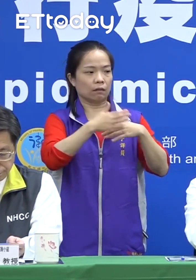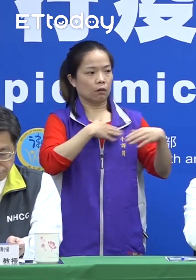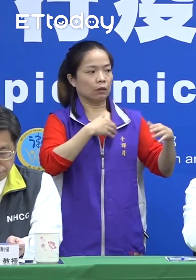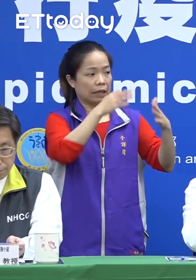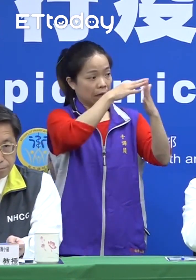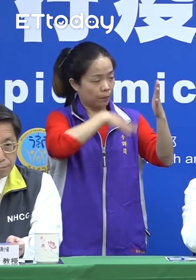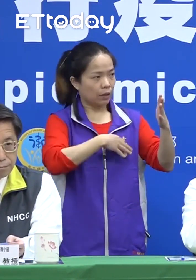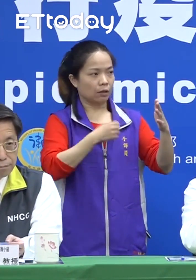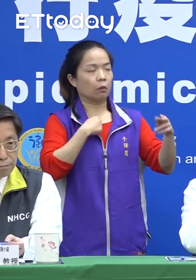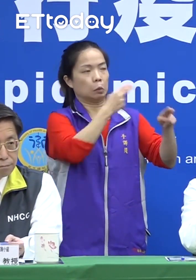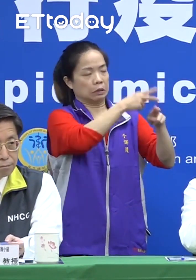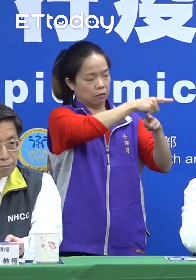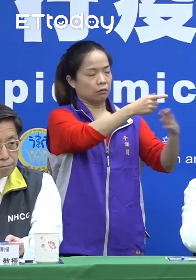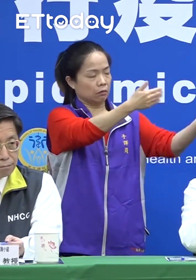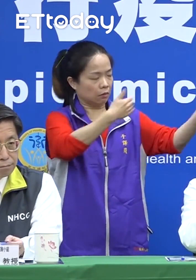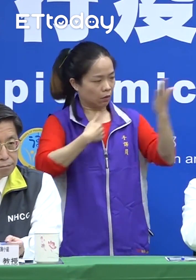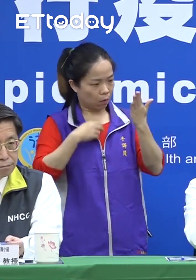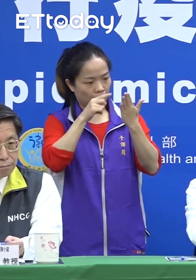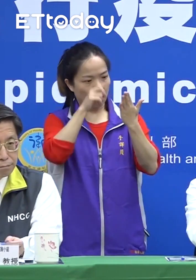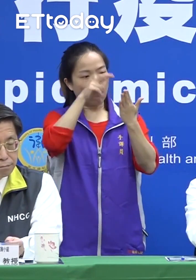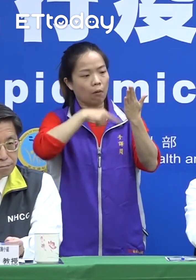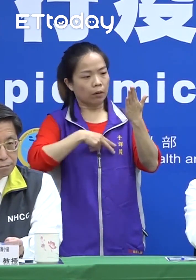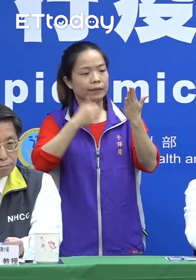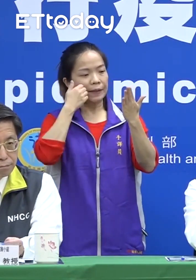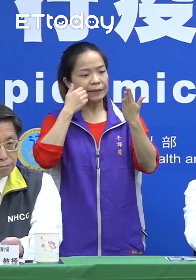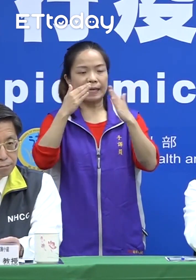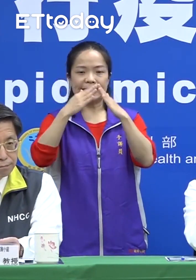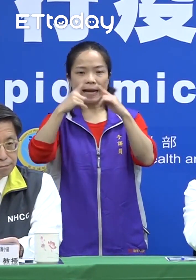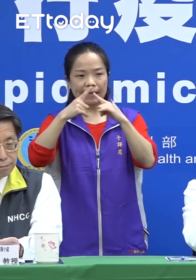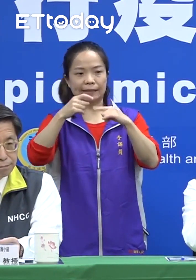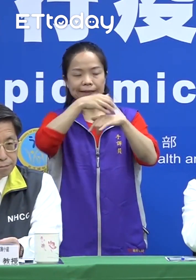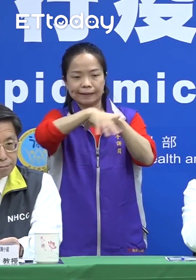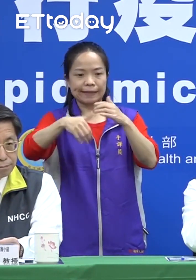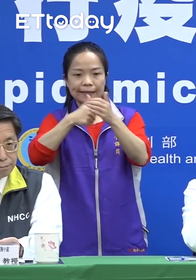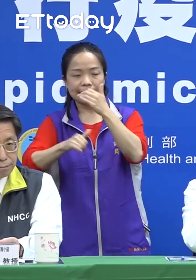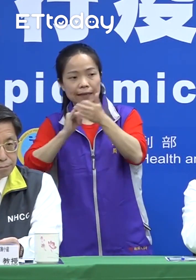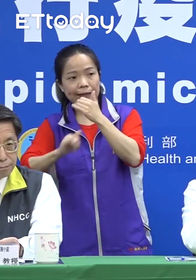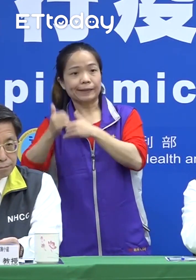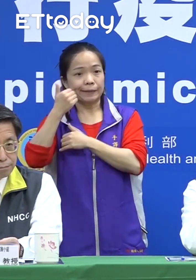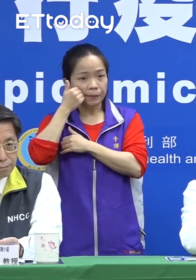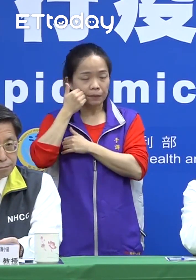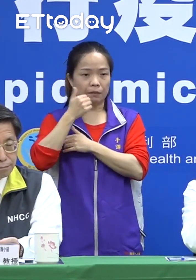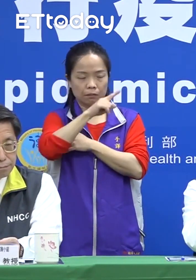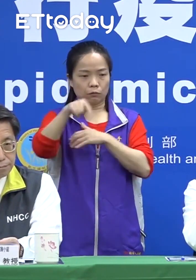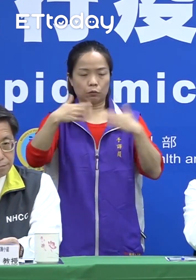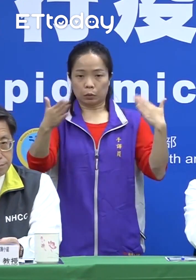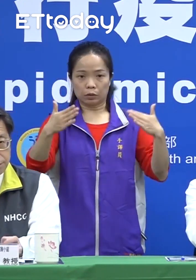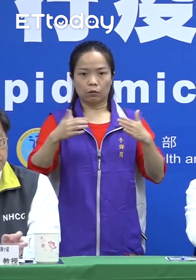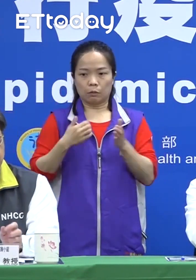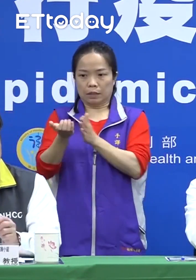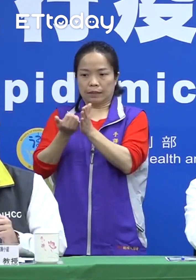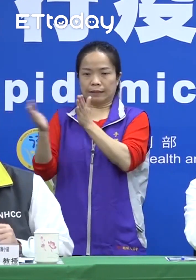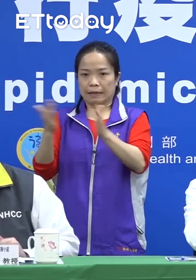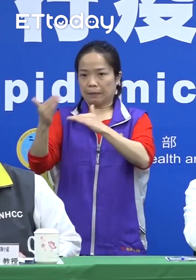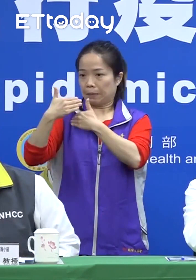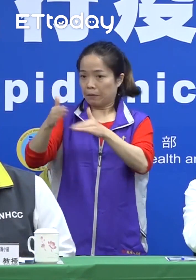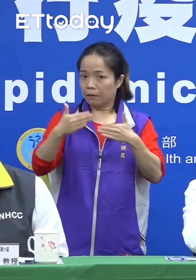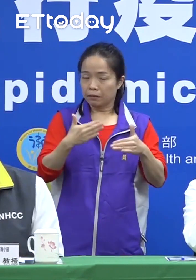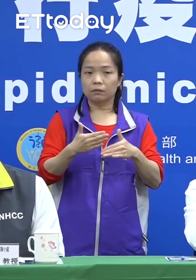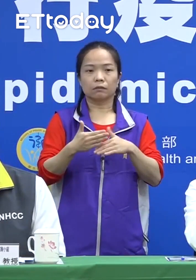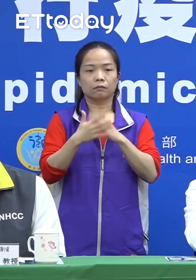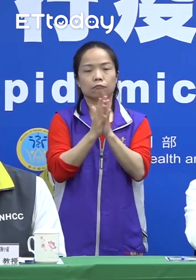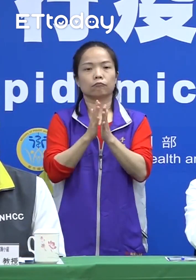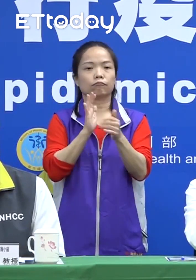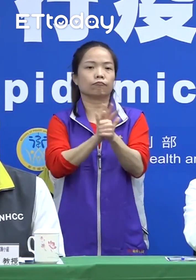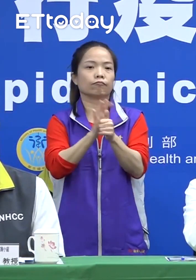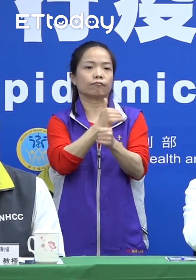下，好，也都让大家知道说这里面的一个相关系，好，那这样的关系对我们在事先的安排，好，就会很